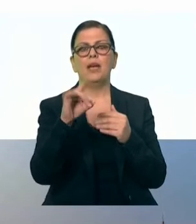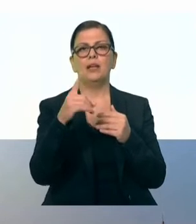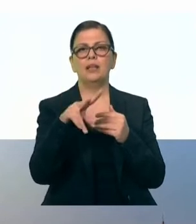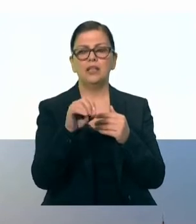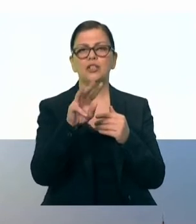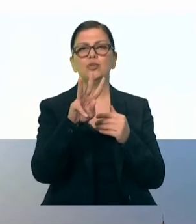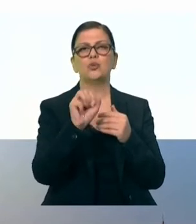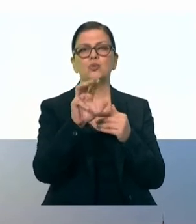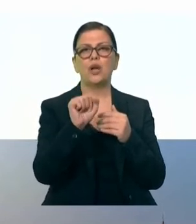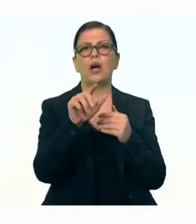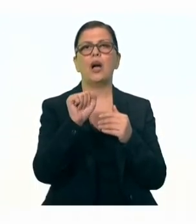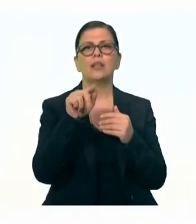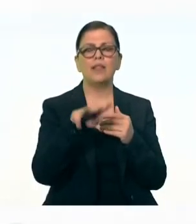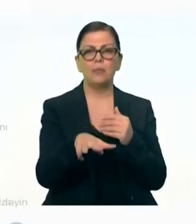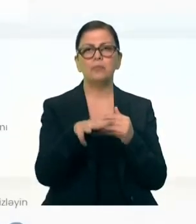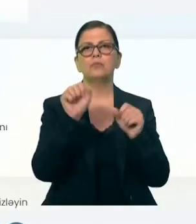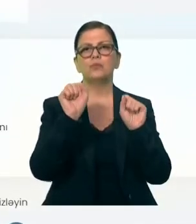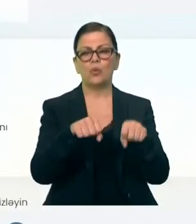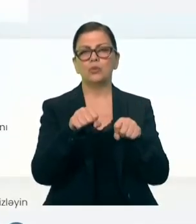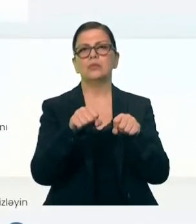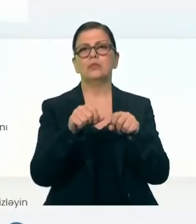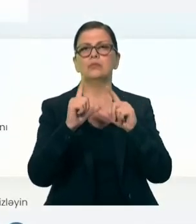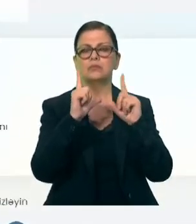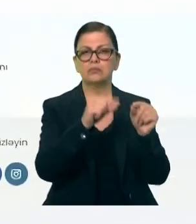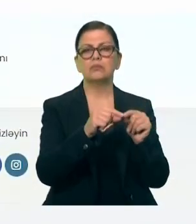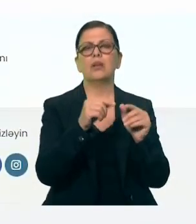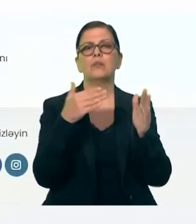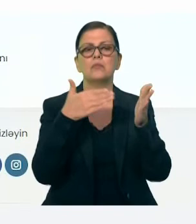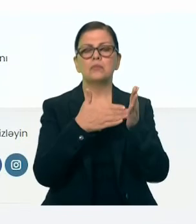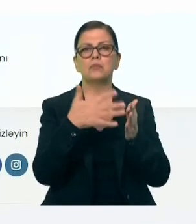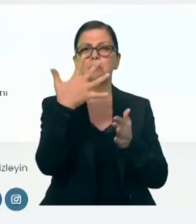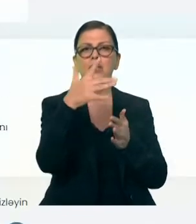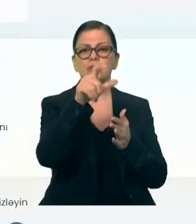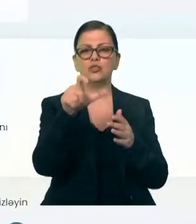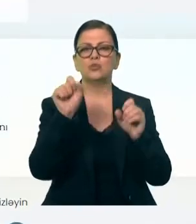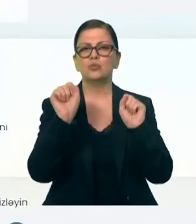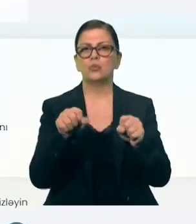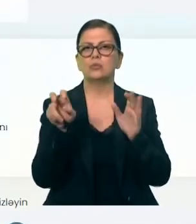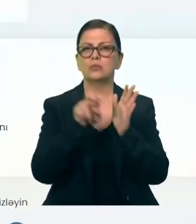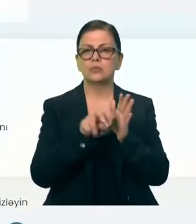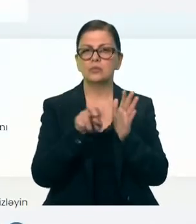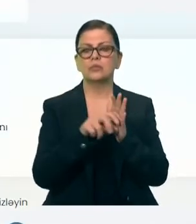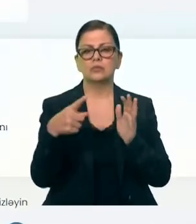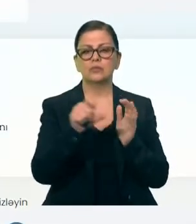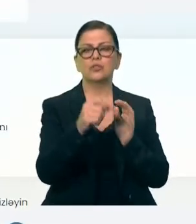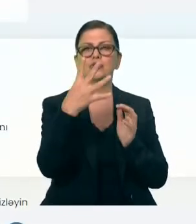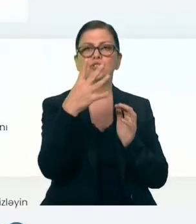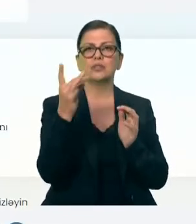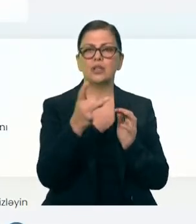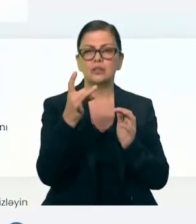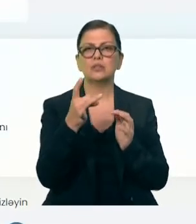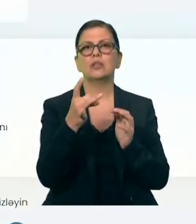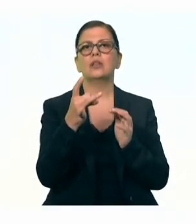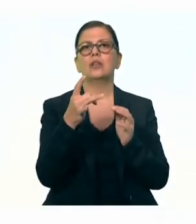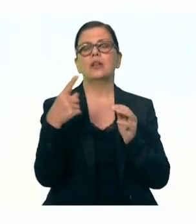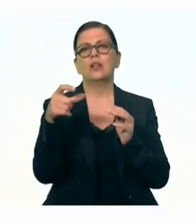edə bilərlər. Maksimum 5 sərnişin üçün bilet almaq imkanı yaradılıb. Əhmədbəyli Şuşa üzrə həftədə 4 dəfə, digər